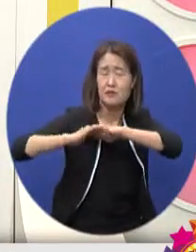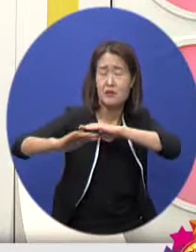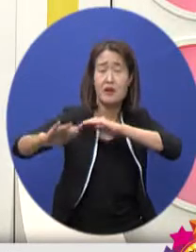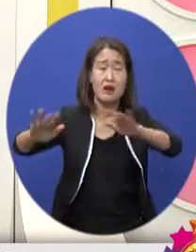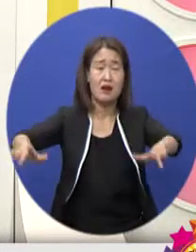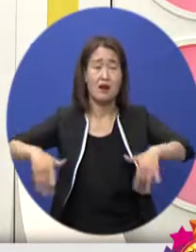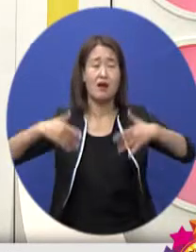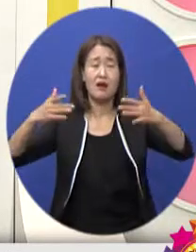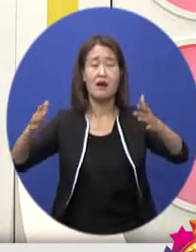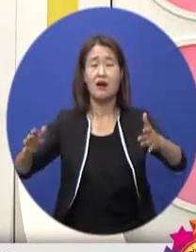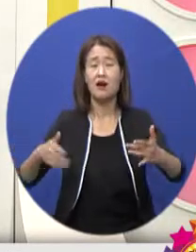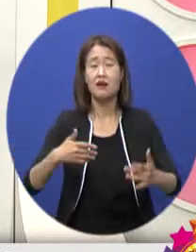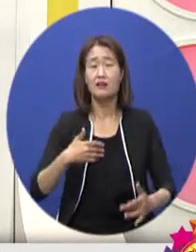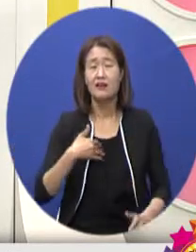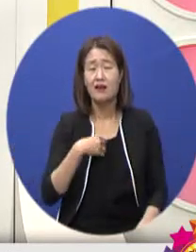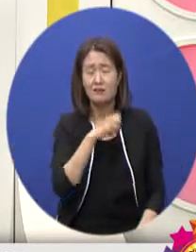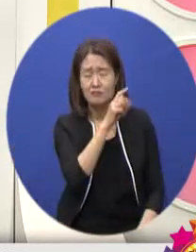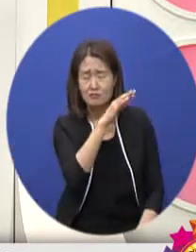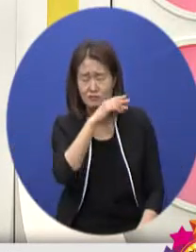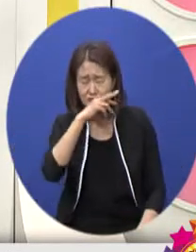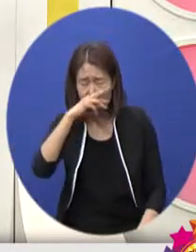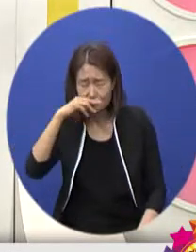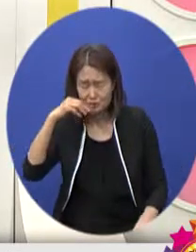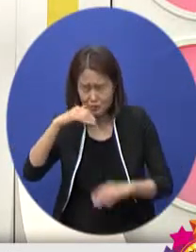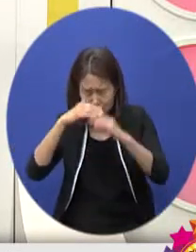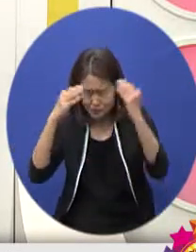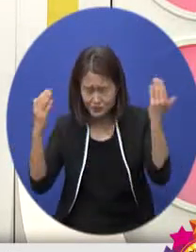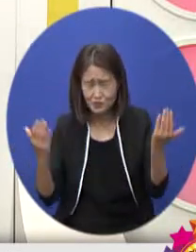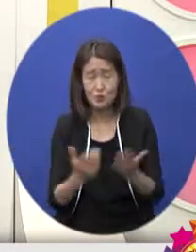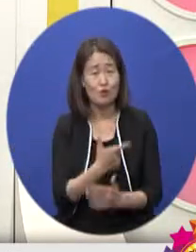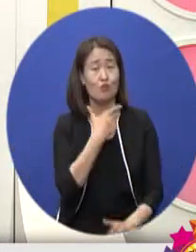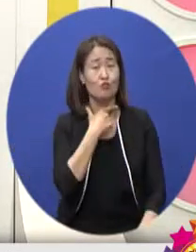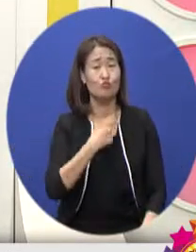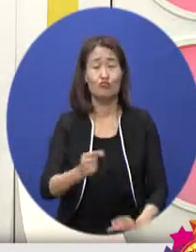들바람도 내 향기를 원하고 있어